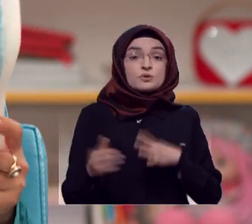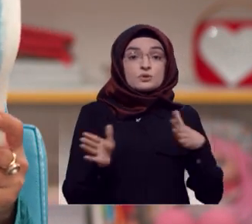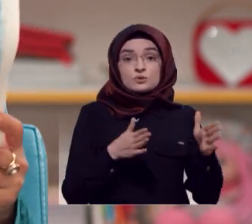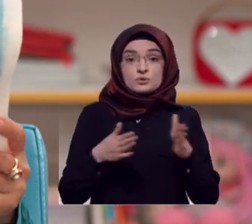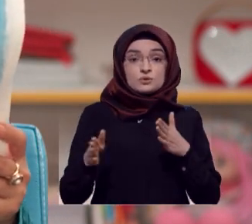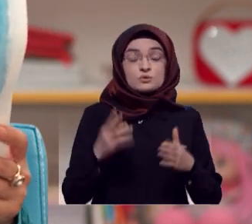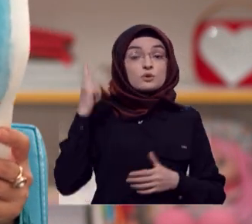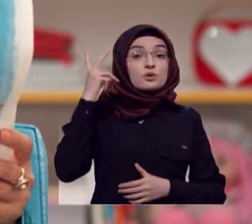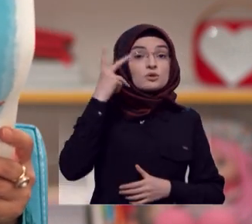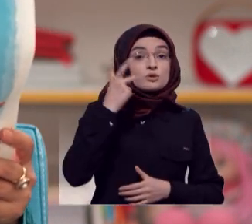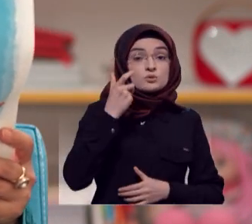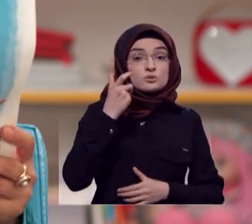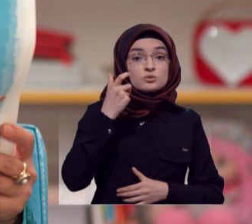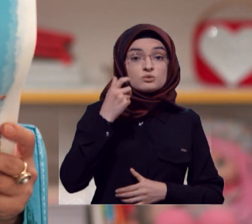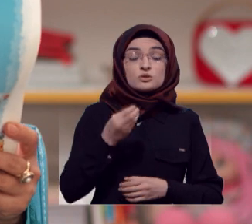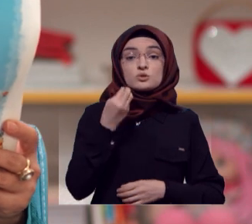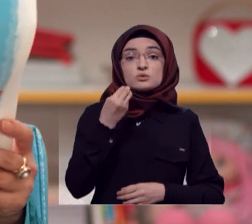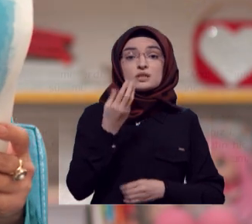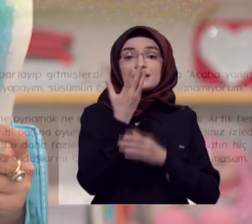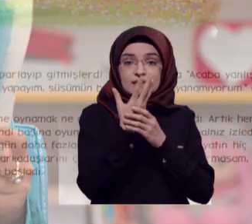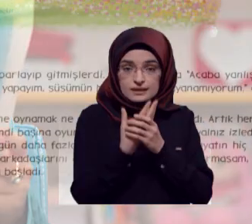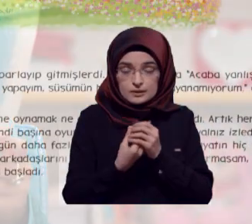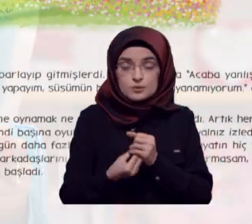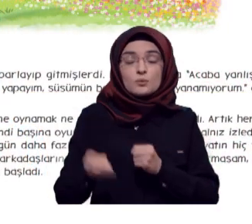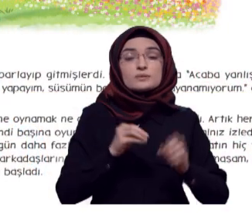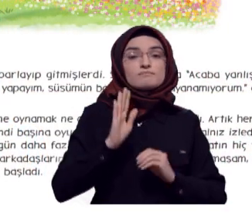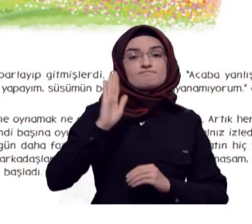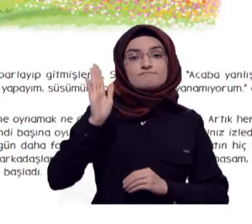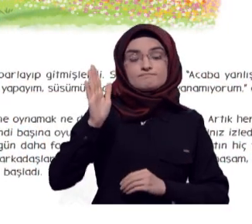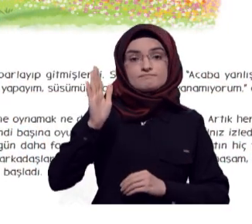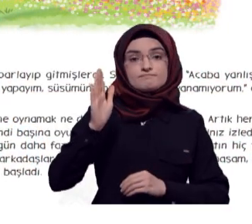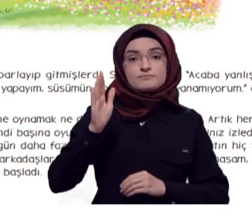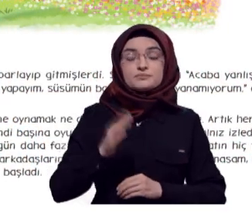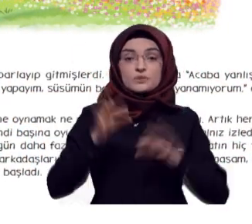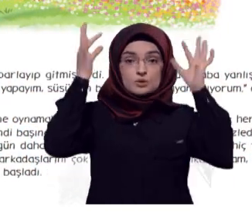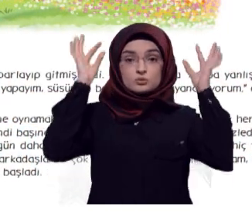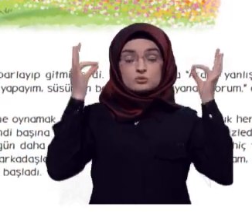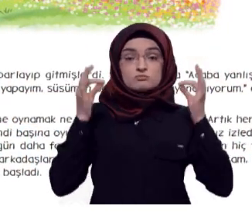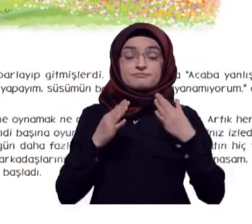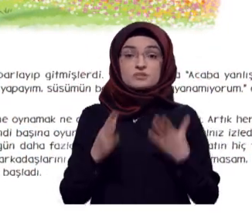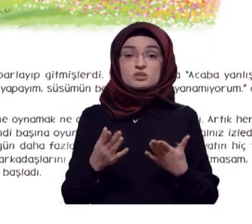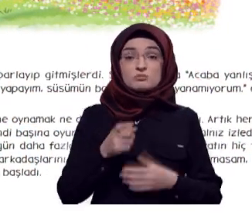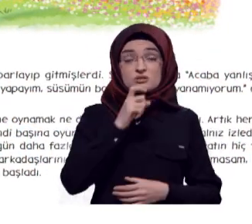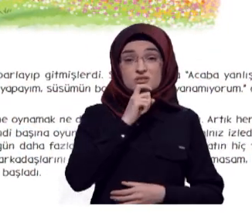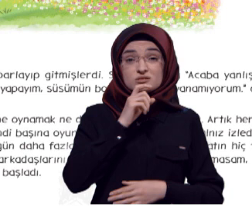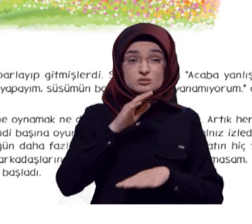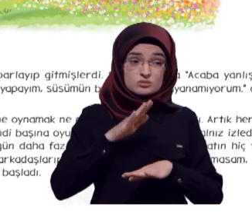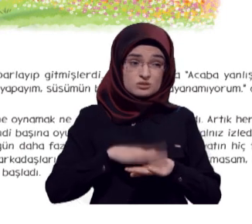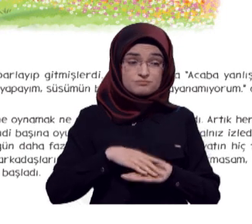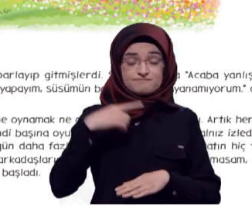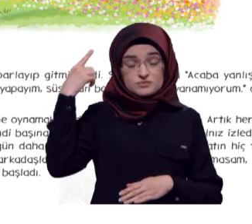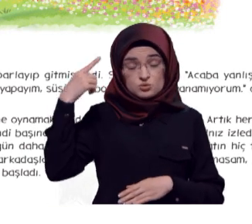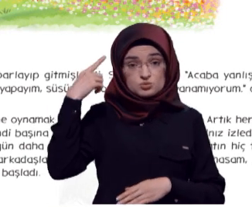Rüzgar da güneş de güzelliklerini toplayıp gitmişlerdi. Süslü bir ara, "Acaba yanlış mı davrandım?"